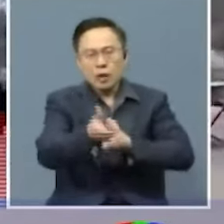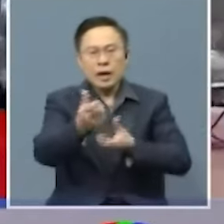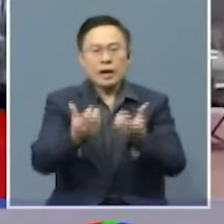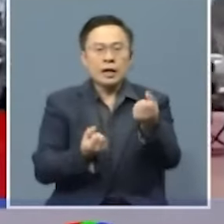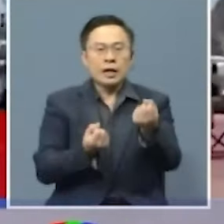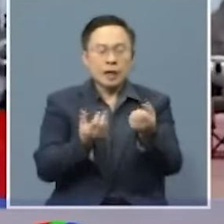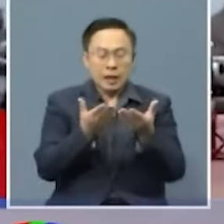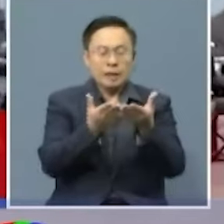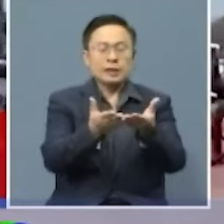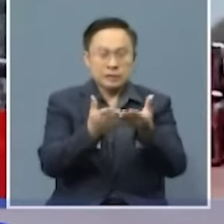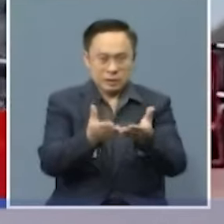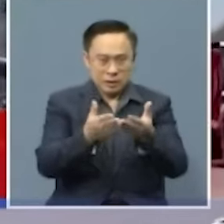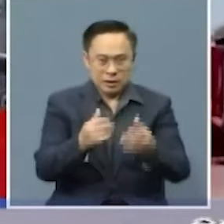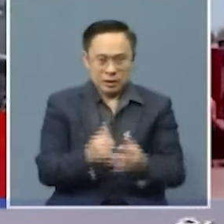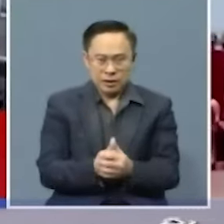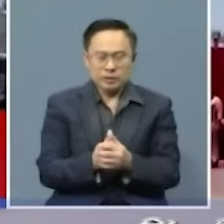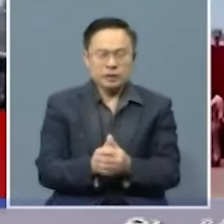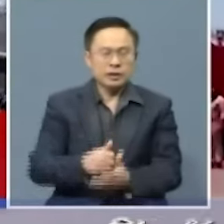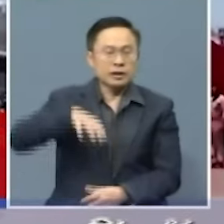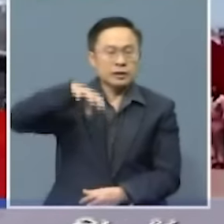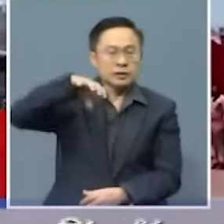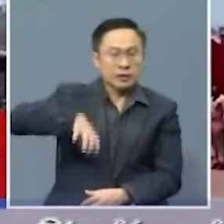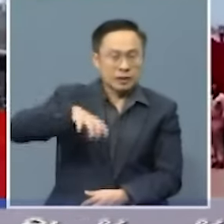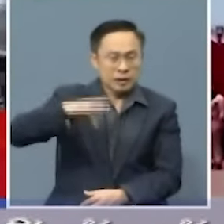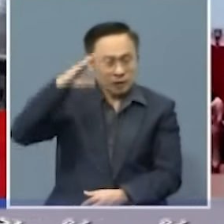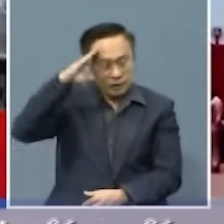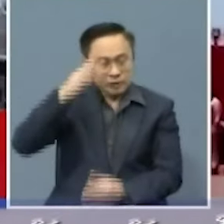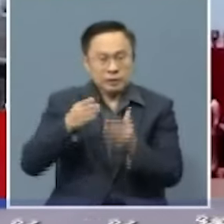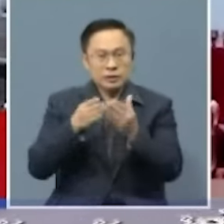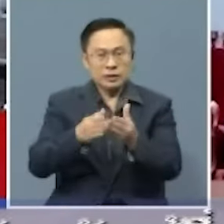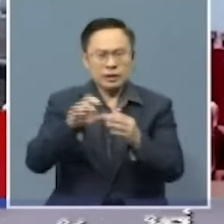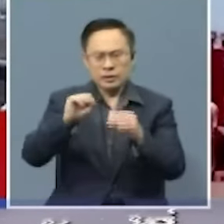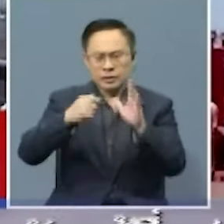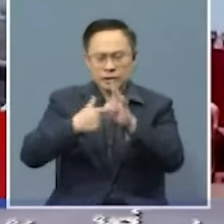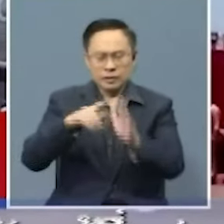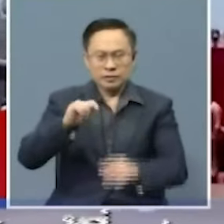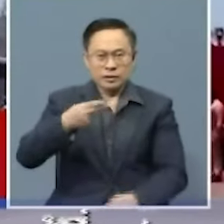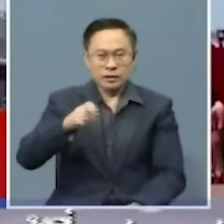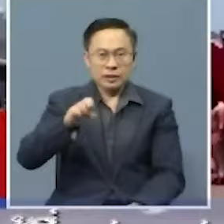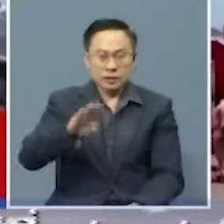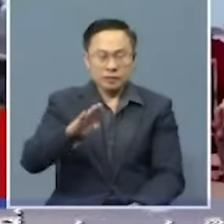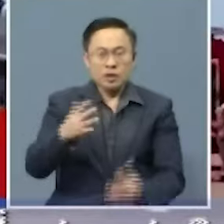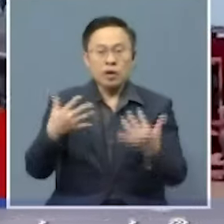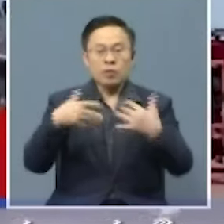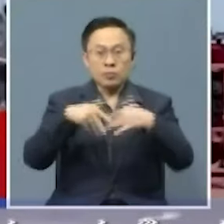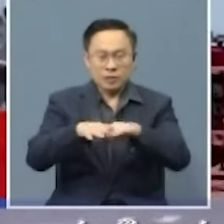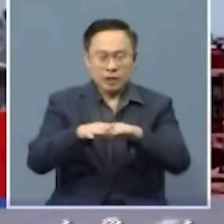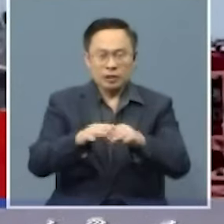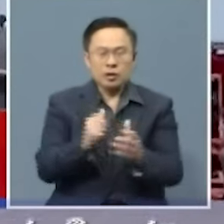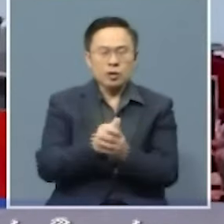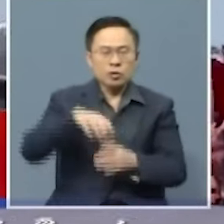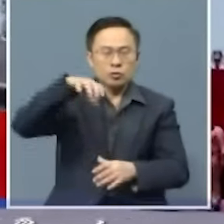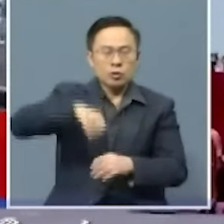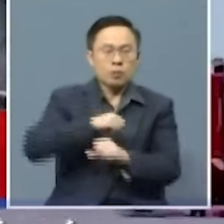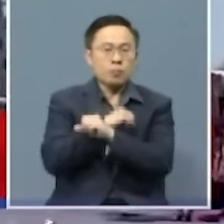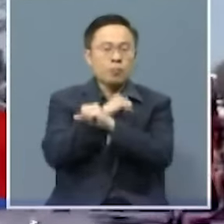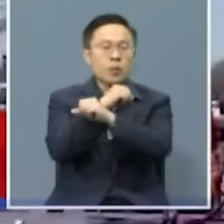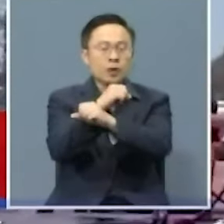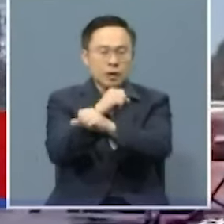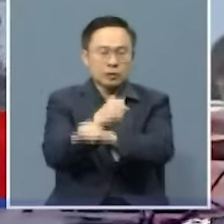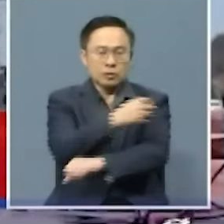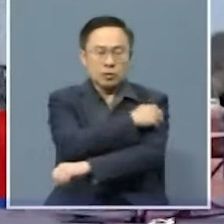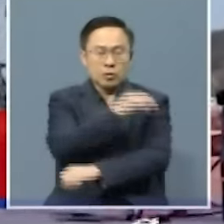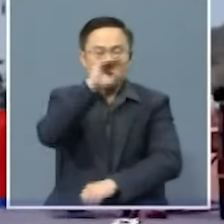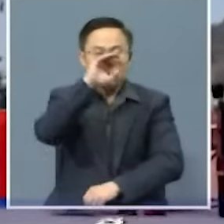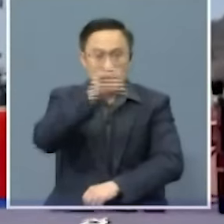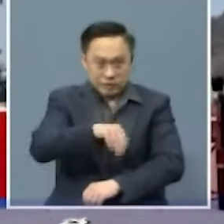ายในท่าเรือแหลมเทียนการท่าเรือสัตหีบฐานทัพเรือสัตหีบก่อนรีบประสานแจ้งงานป้องกันและบรรเทาสาธารณภัยเท